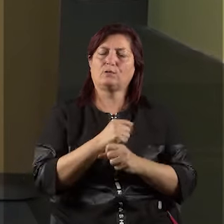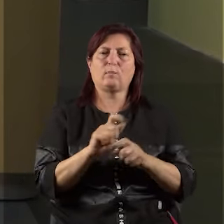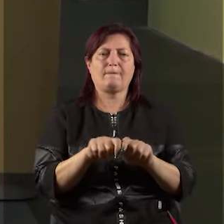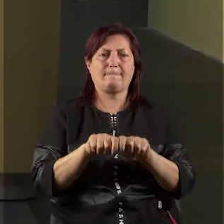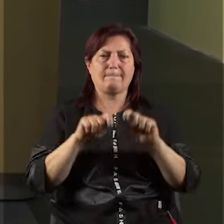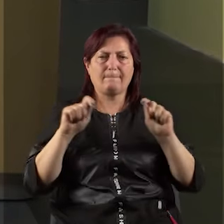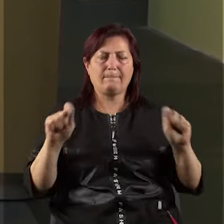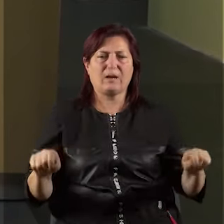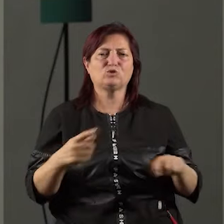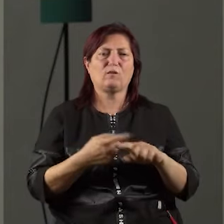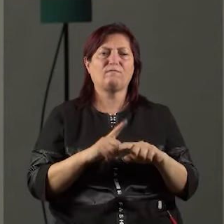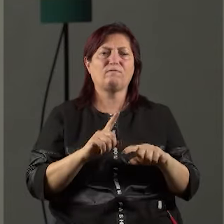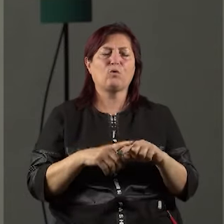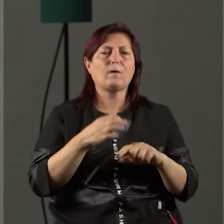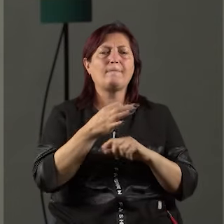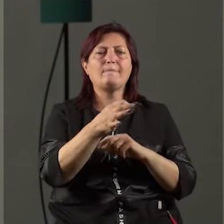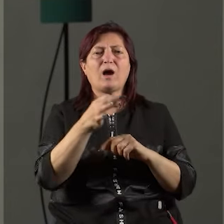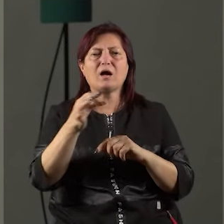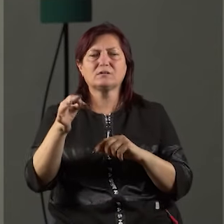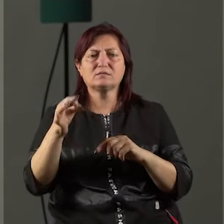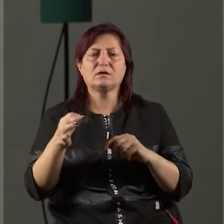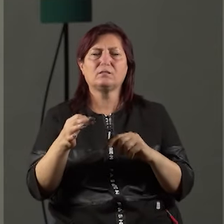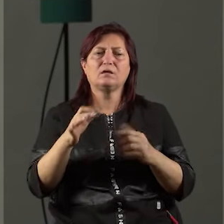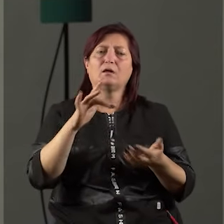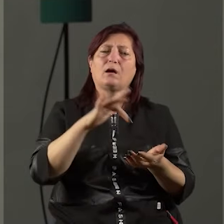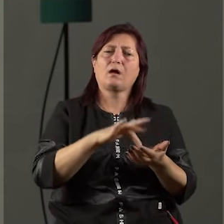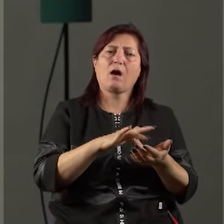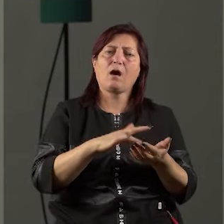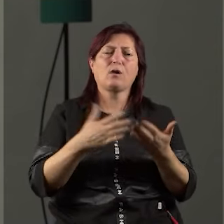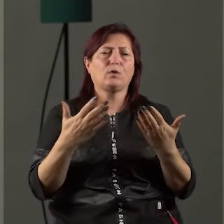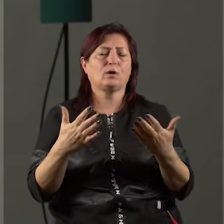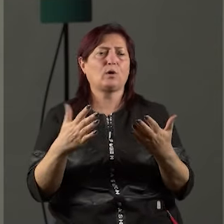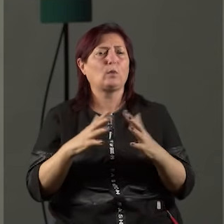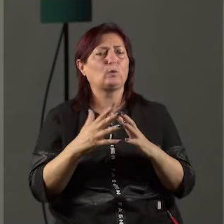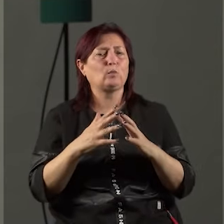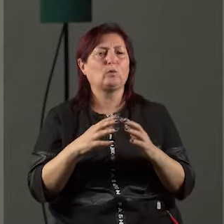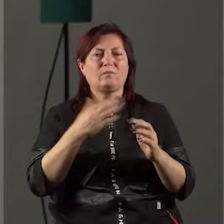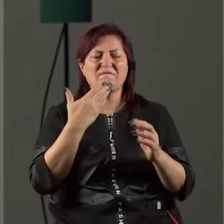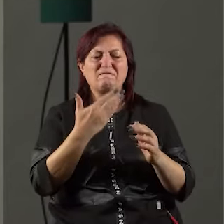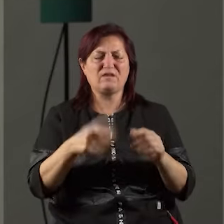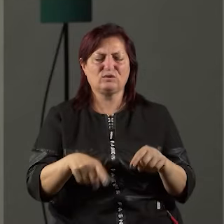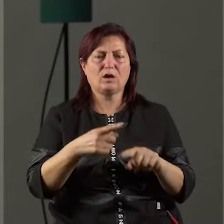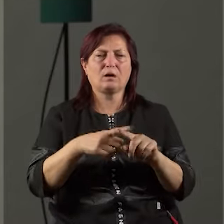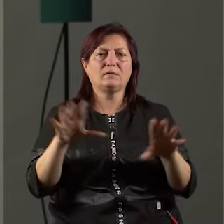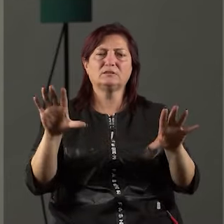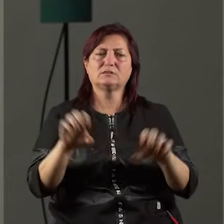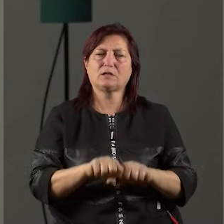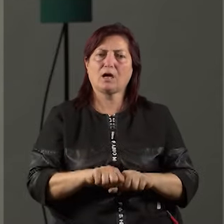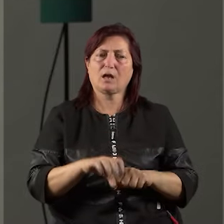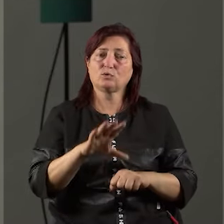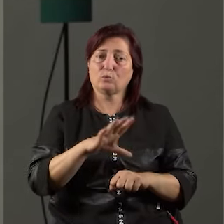որևէ մարզային քաղաքում կամ գյուղում, վերջինը Ծաղկաձորում արեցինք, այս փակումը անում